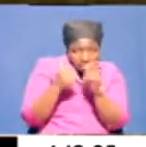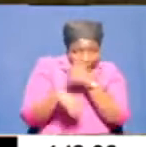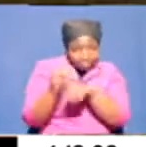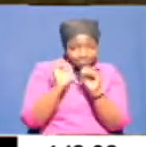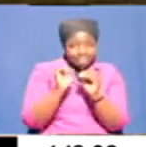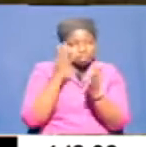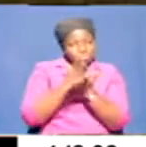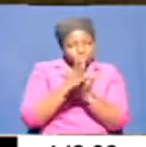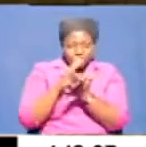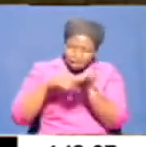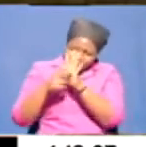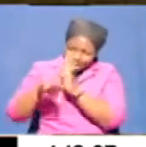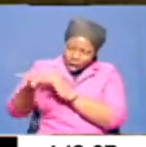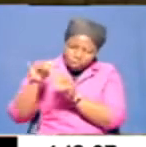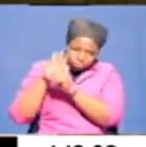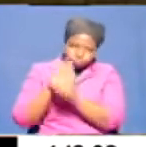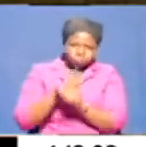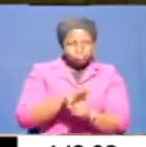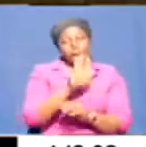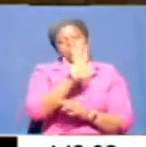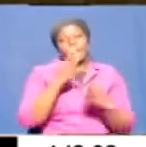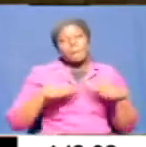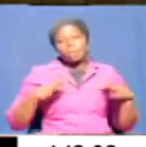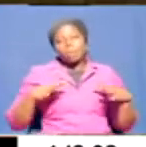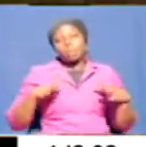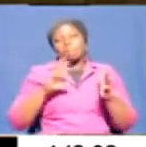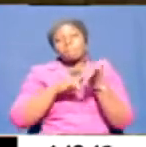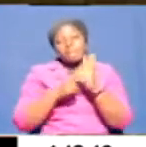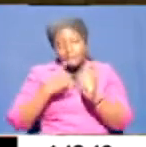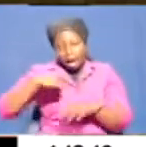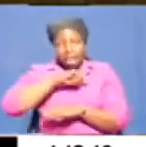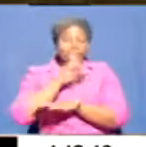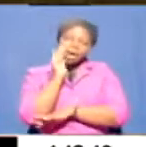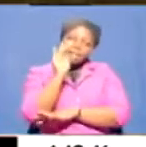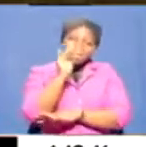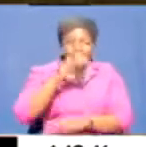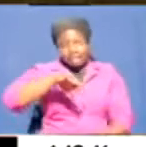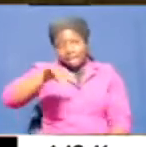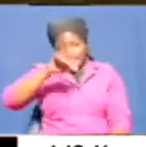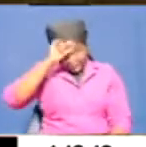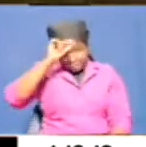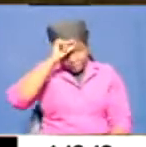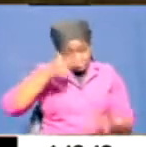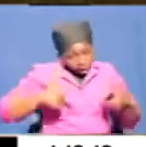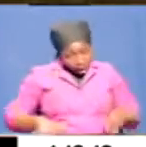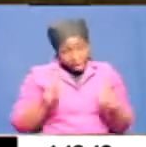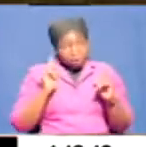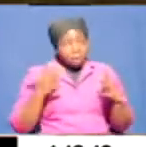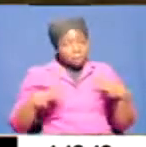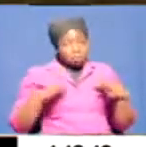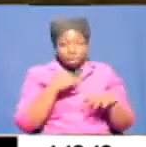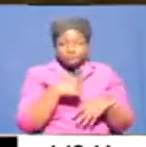inadhulumu mwananchi wake pale chini. So tungeomba serikali iruhusu vikao, wananchi wawekewe